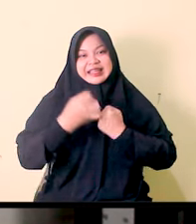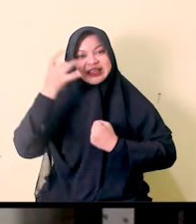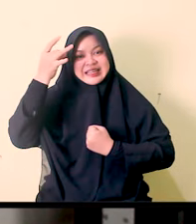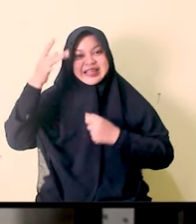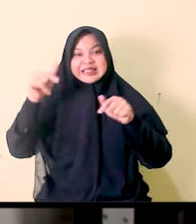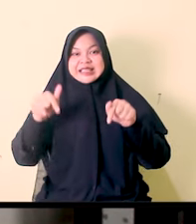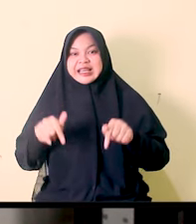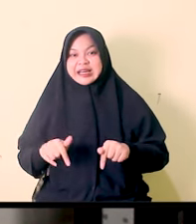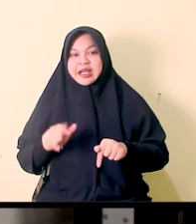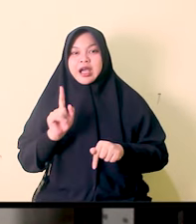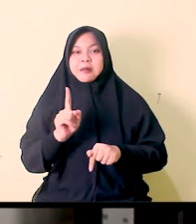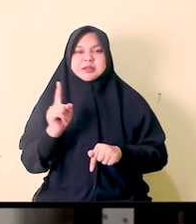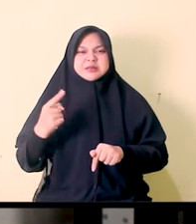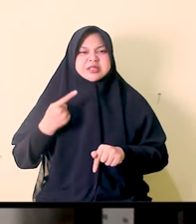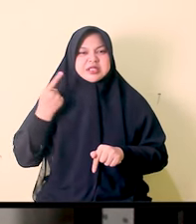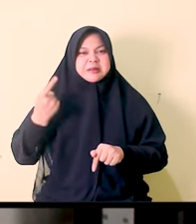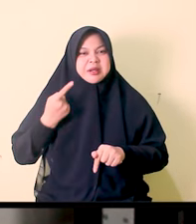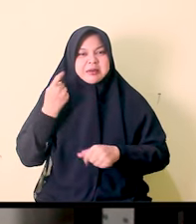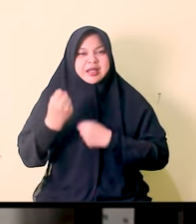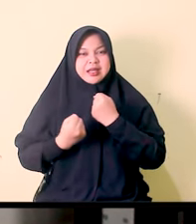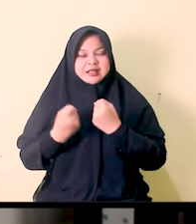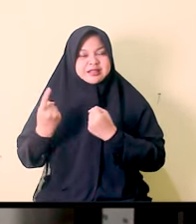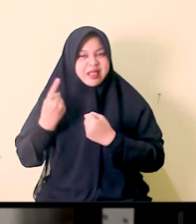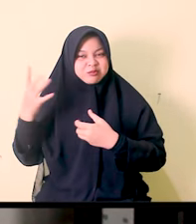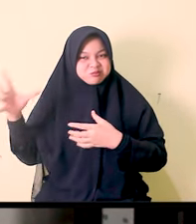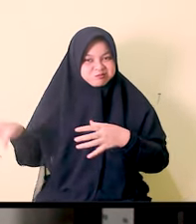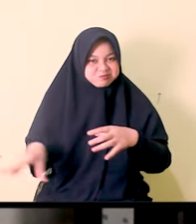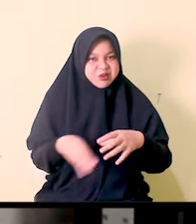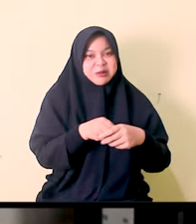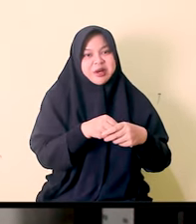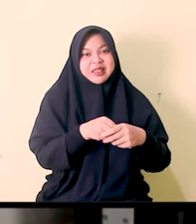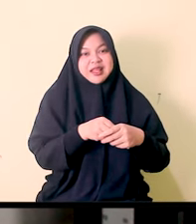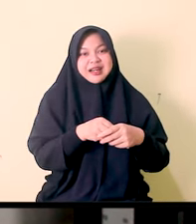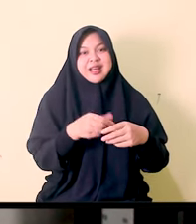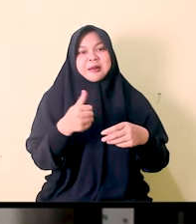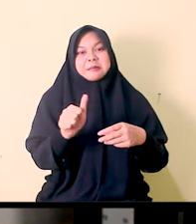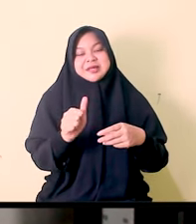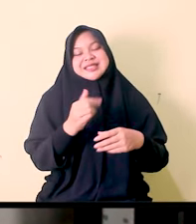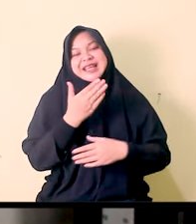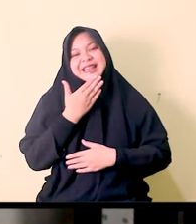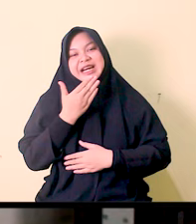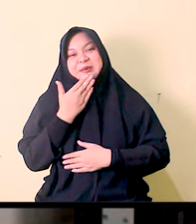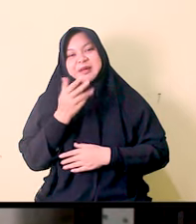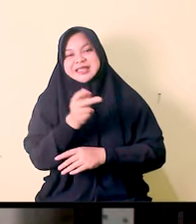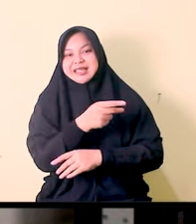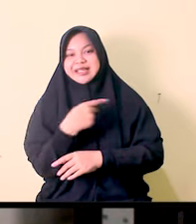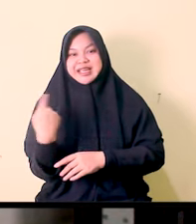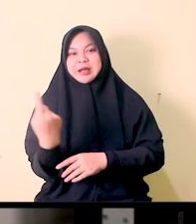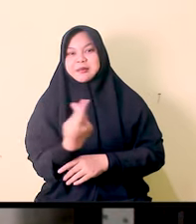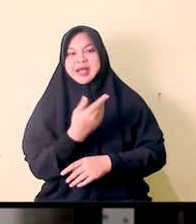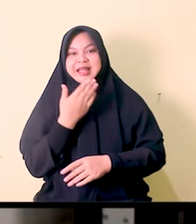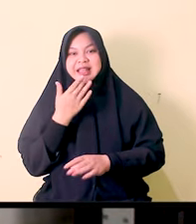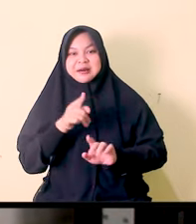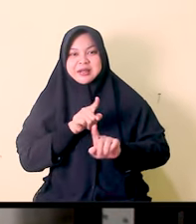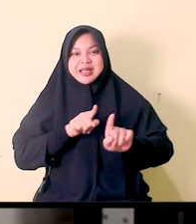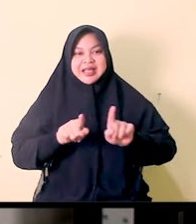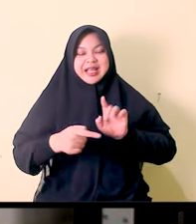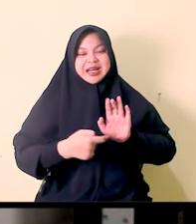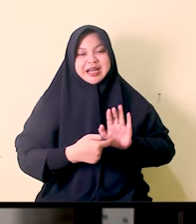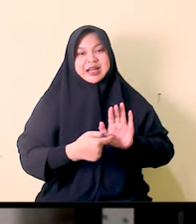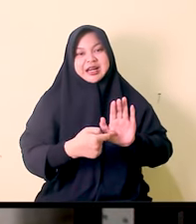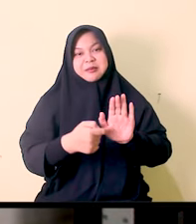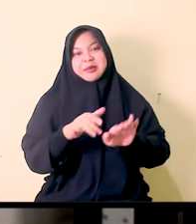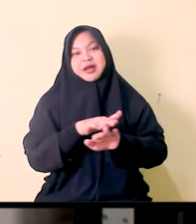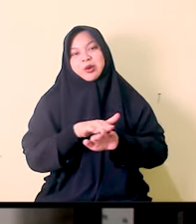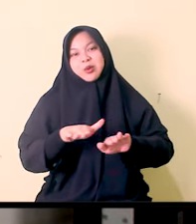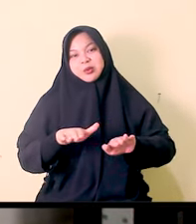di desa terbungan karena setiap kegiatan Kami selalu libatkan untuk bisa terbiasa dengan kami dan terbiasa